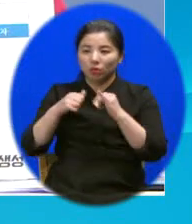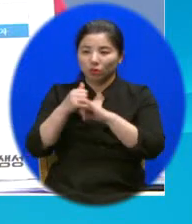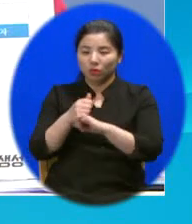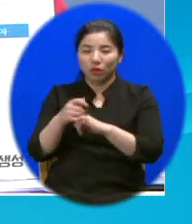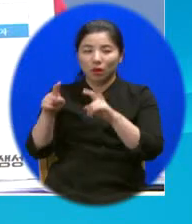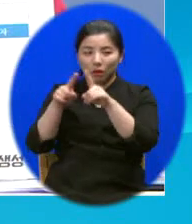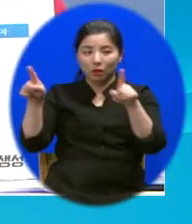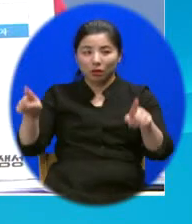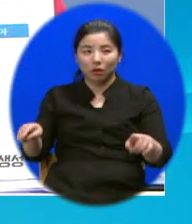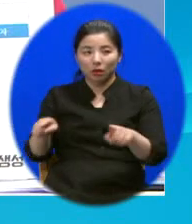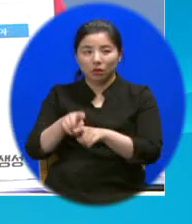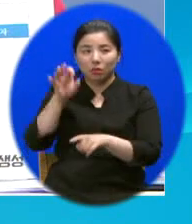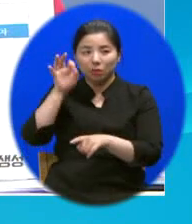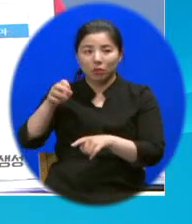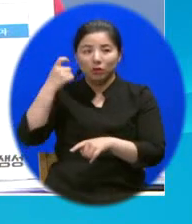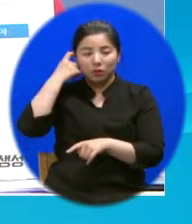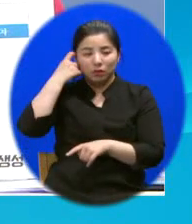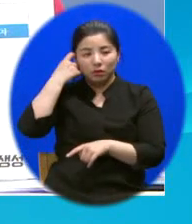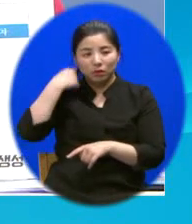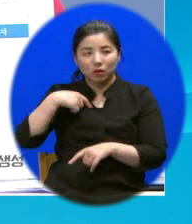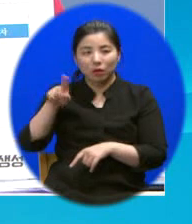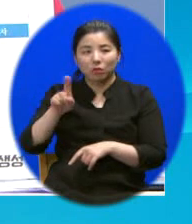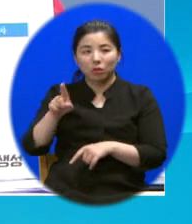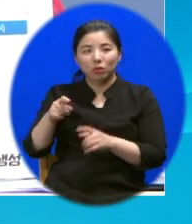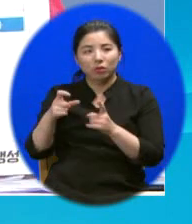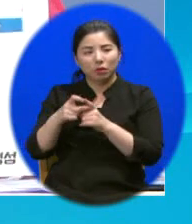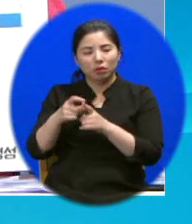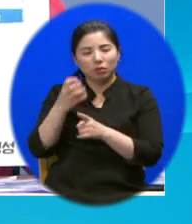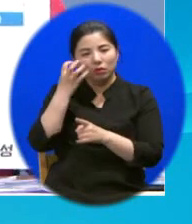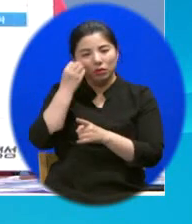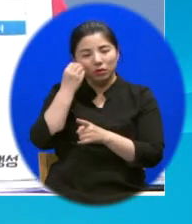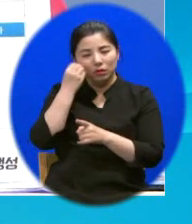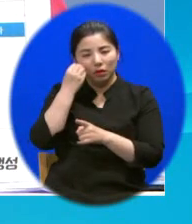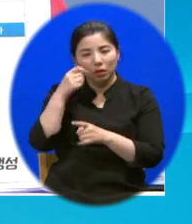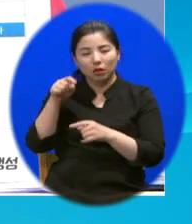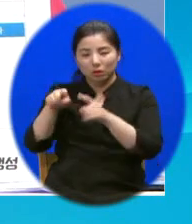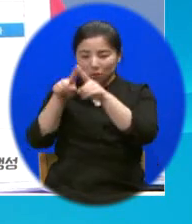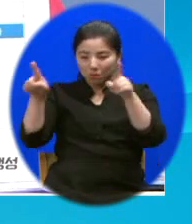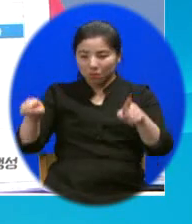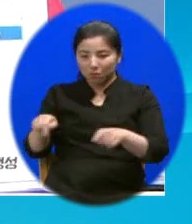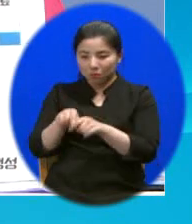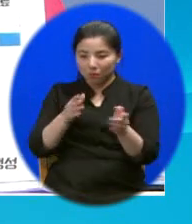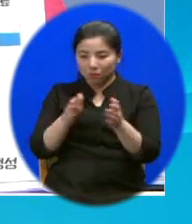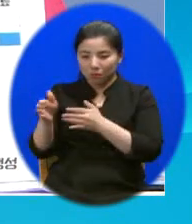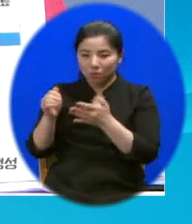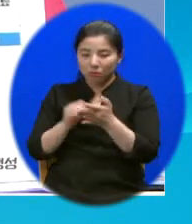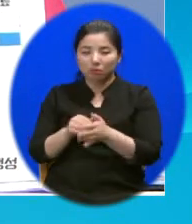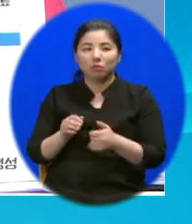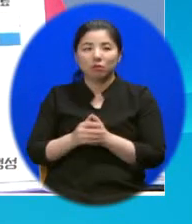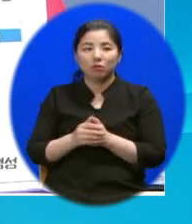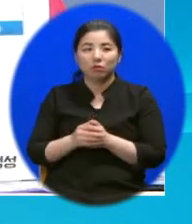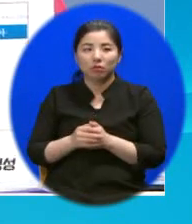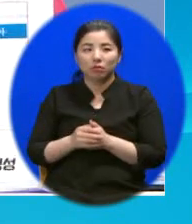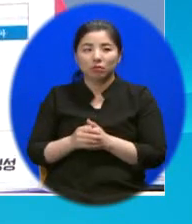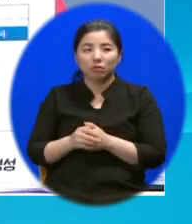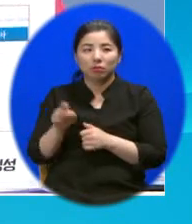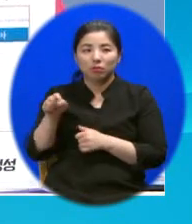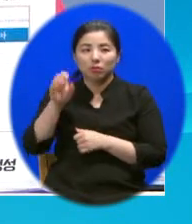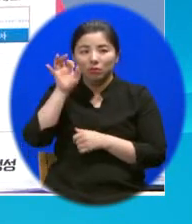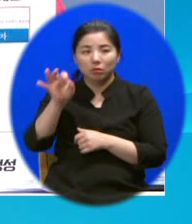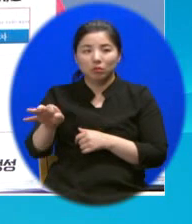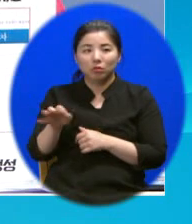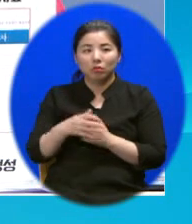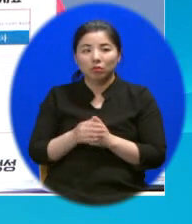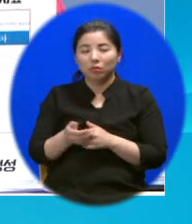집을 이렇게 보면서 느낀건데 좀 이상해서 용어가 하나의 패널을 하나 준비해 왔습니다 여기 보면은